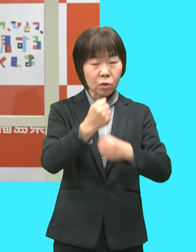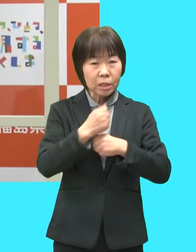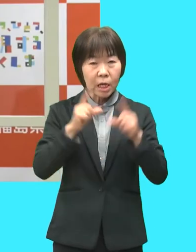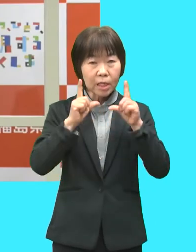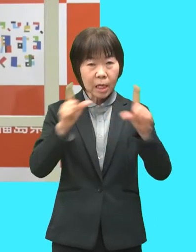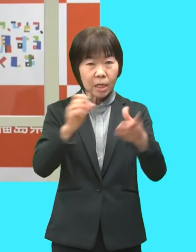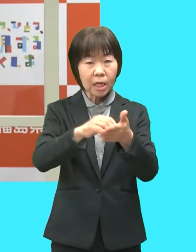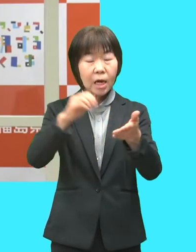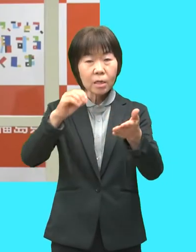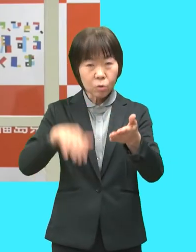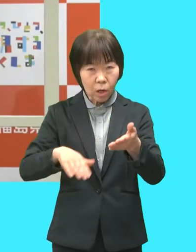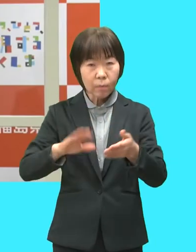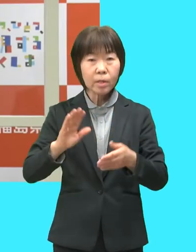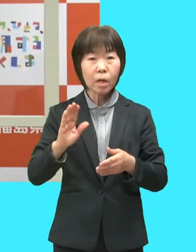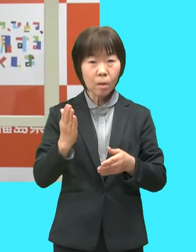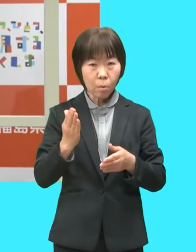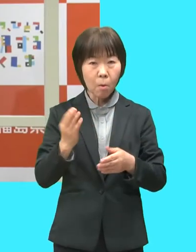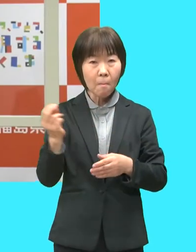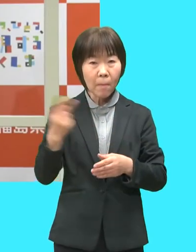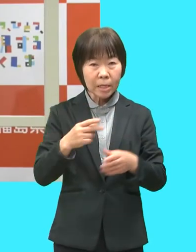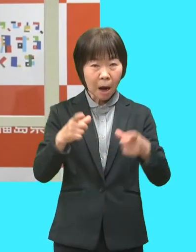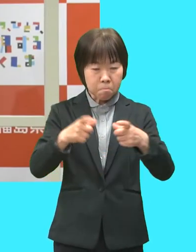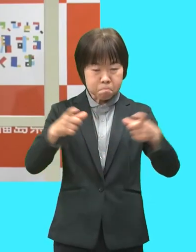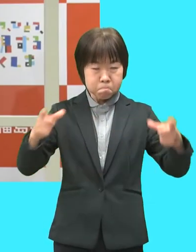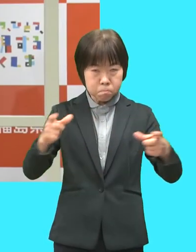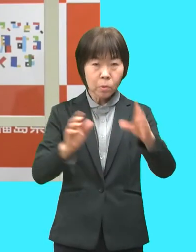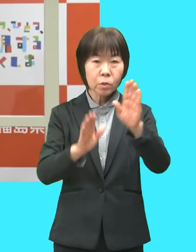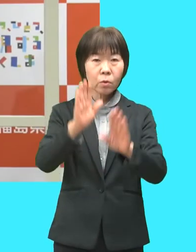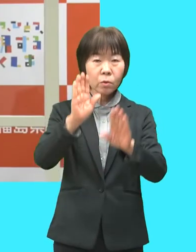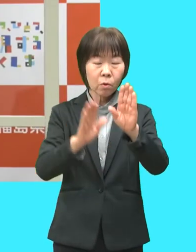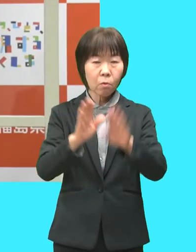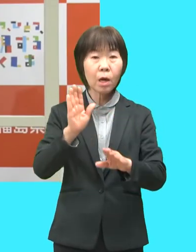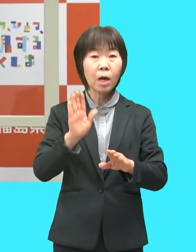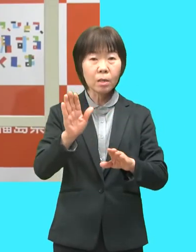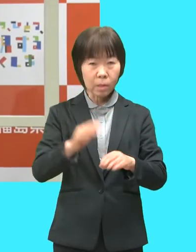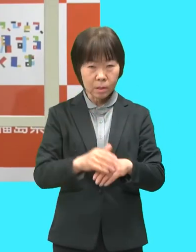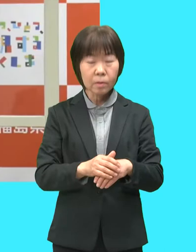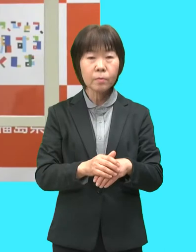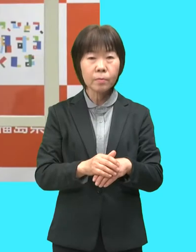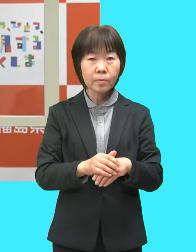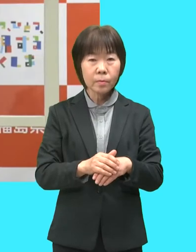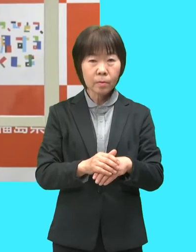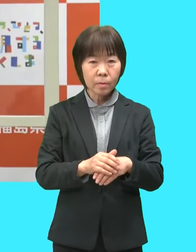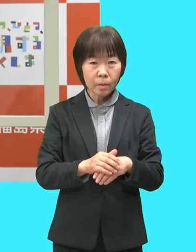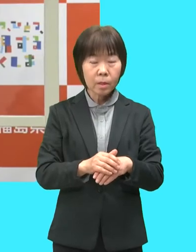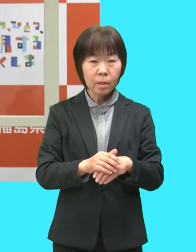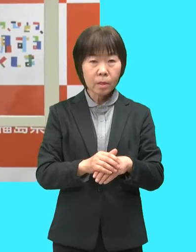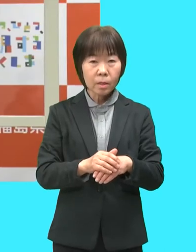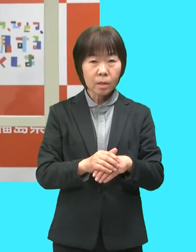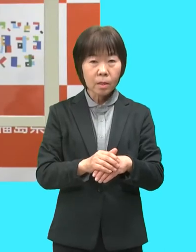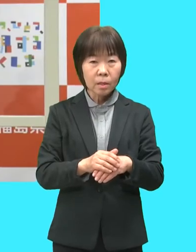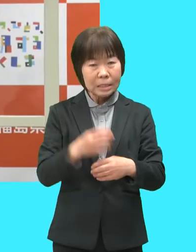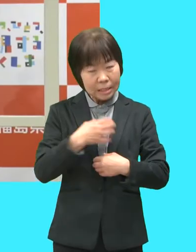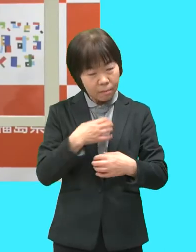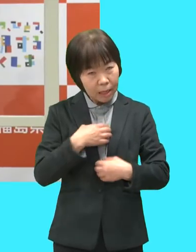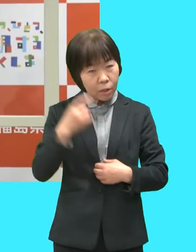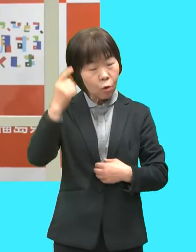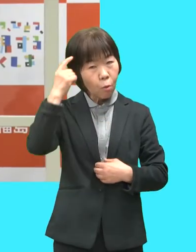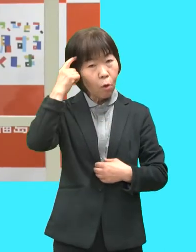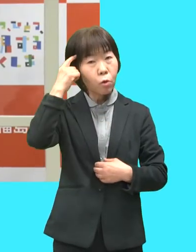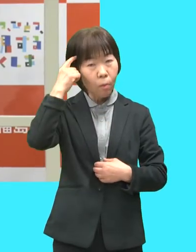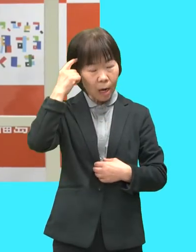が、また少し増加の傾向が見られるという現実もございます。また特に懸念をしております